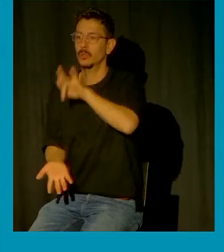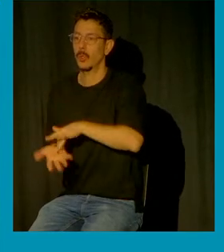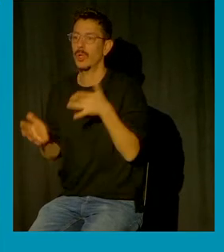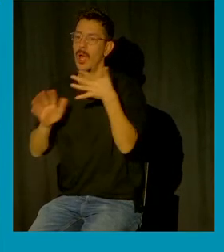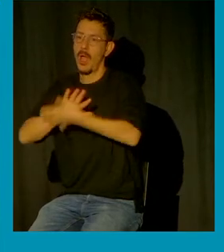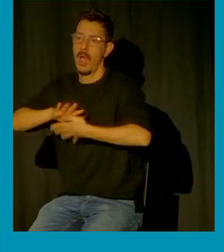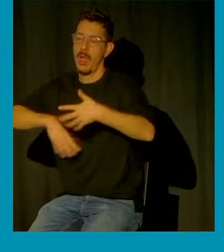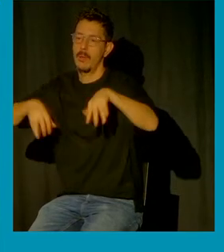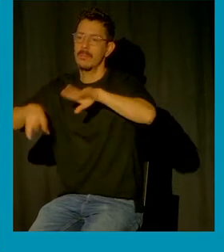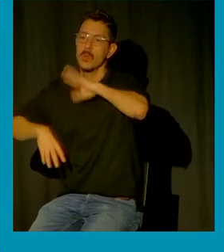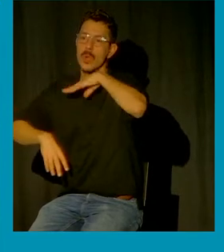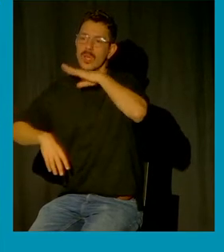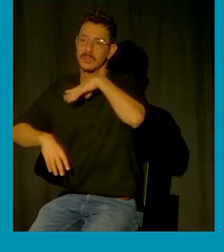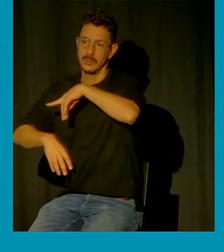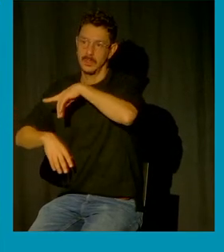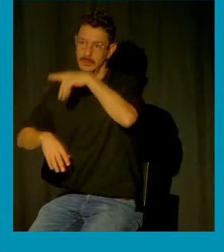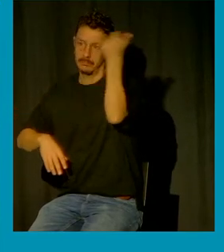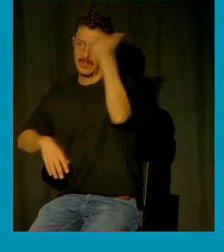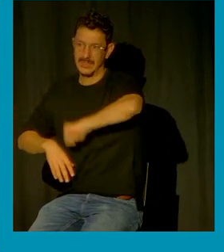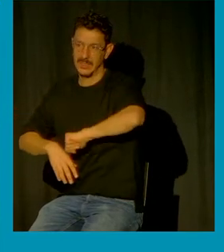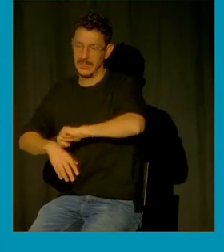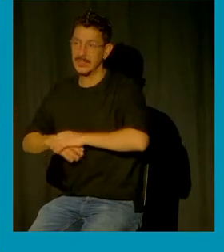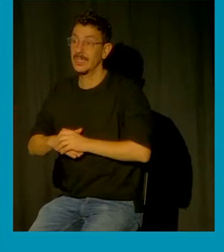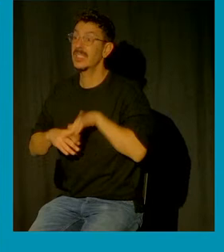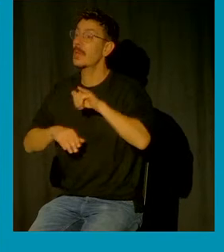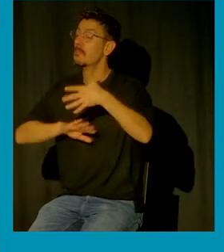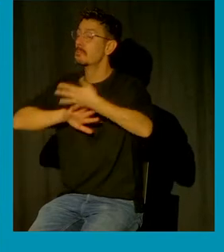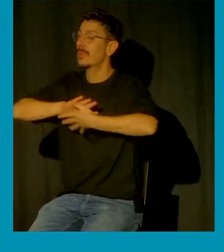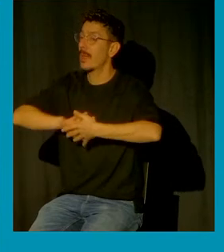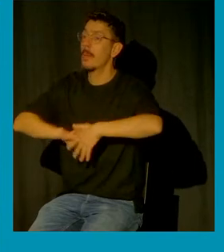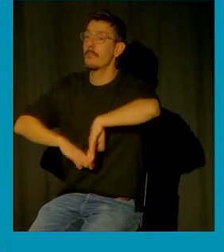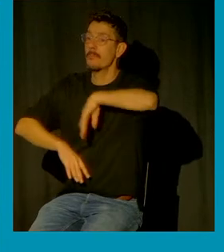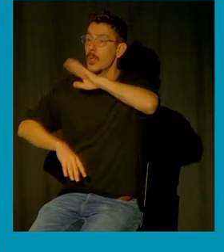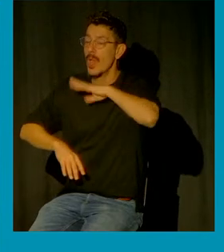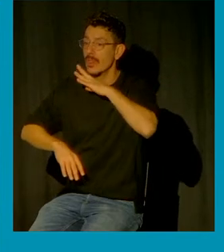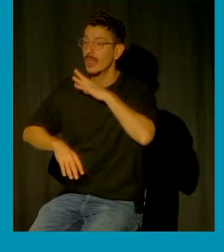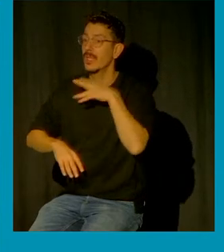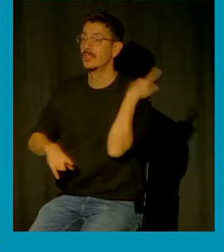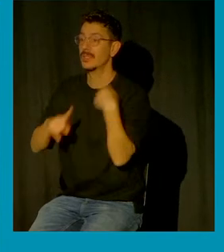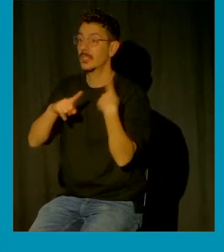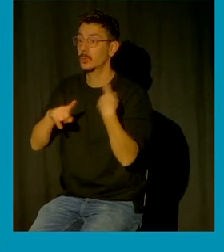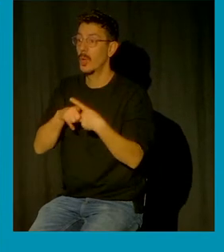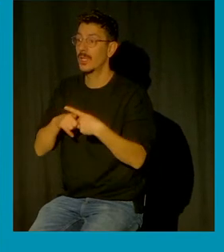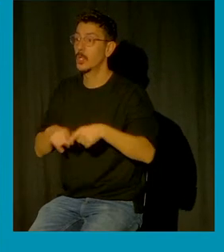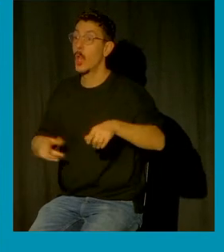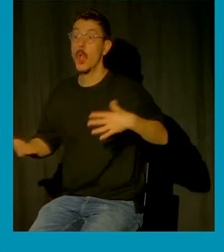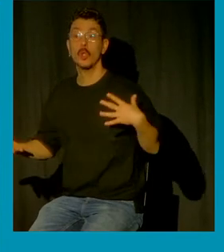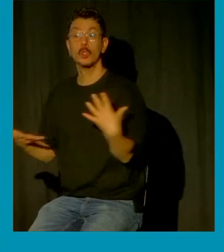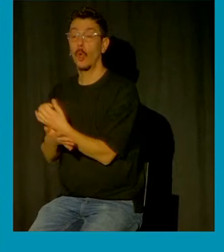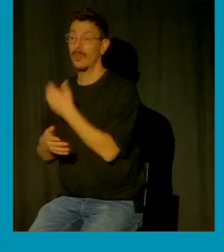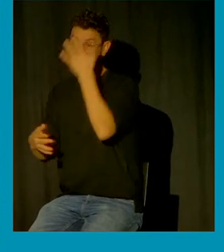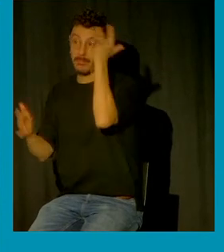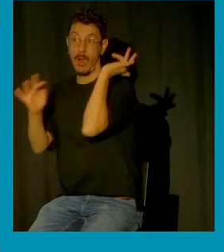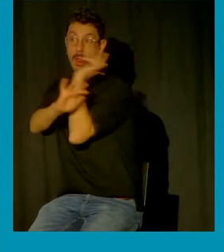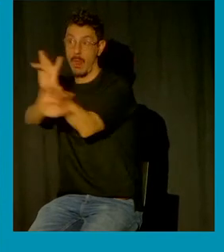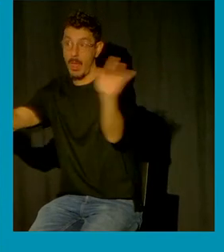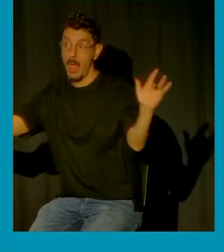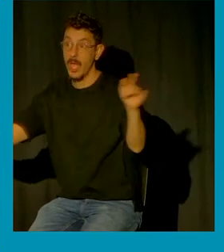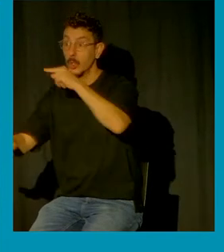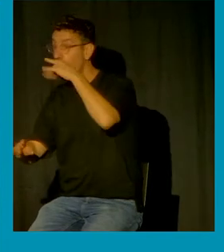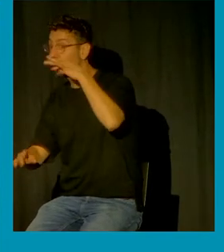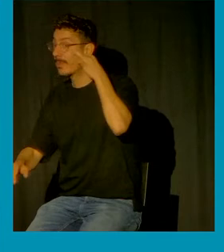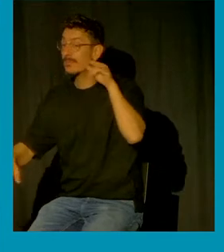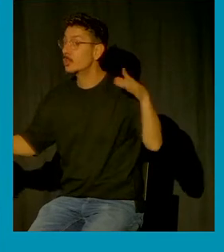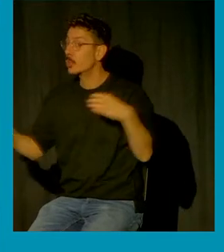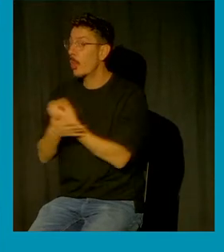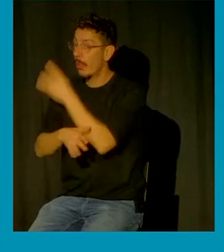masclistes quan parlem de violències sexuals és alguna cosa que ens interpel·la a totes i a tots independentment de